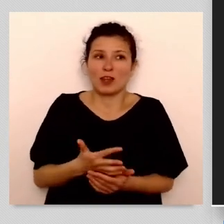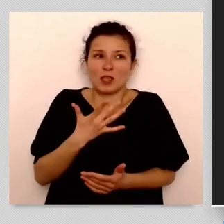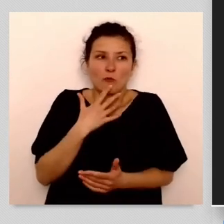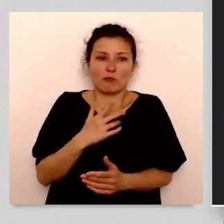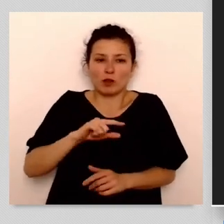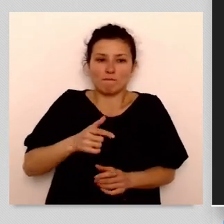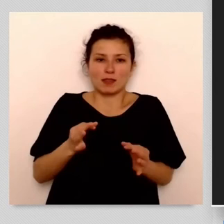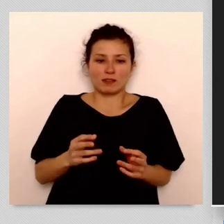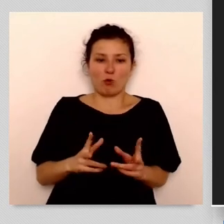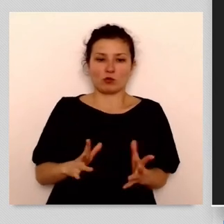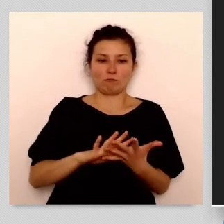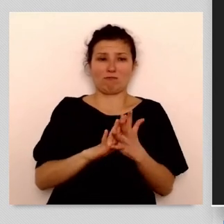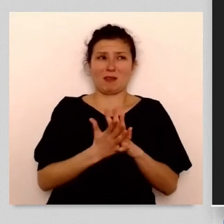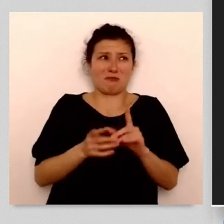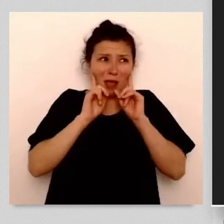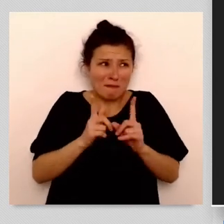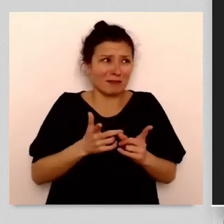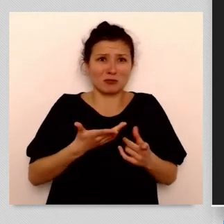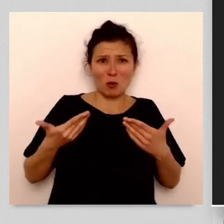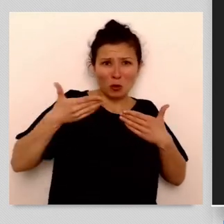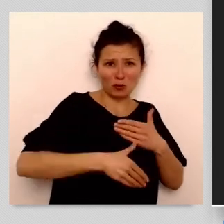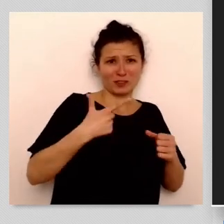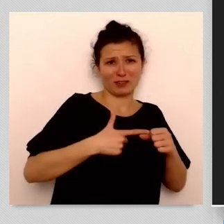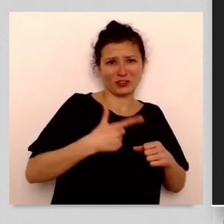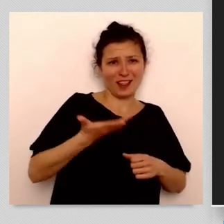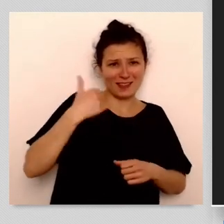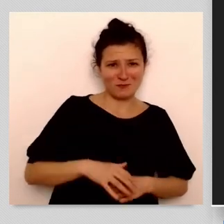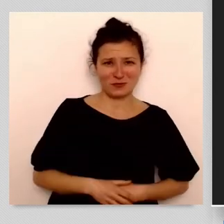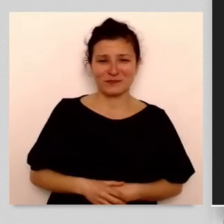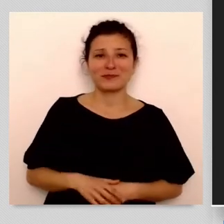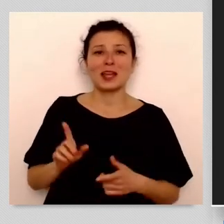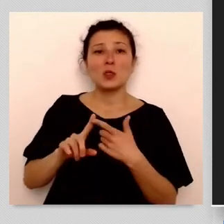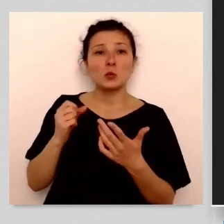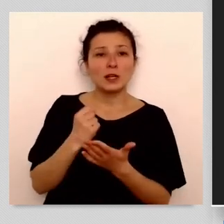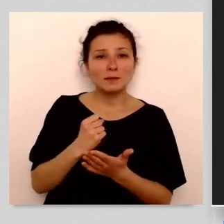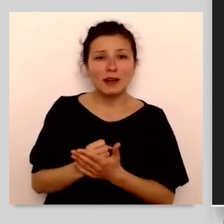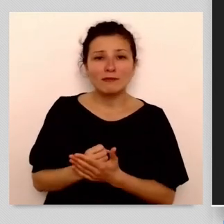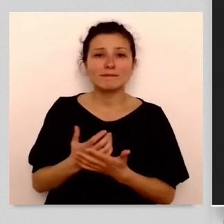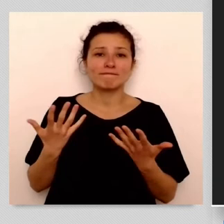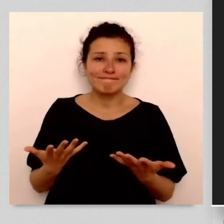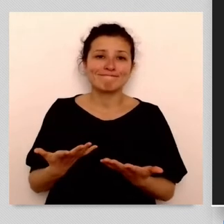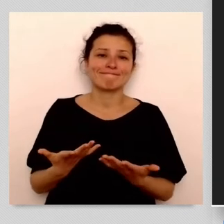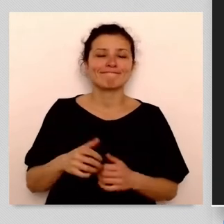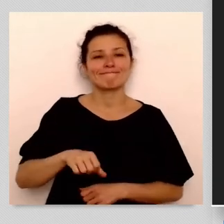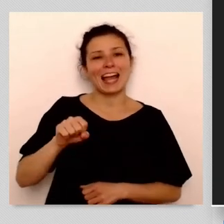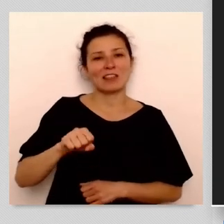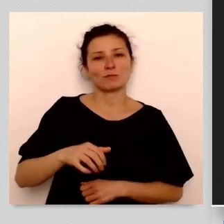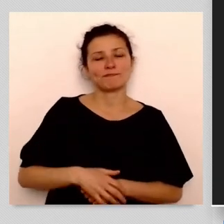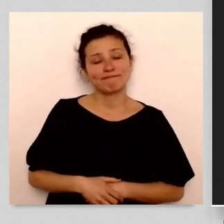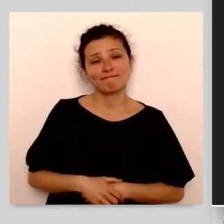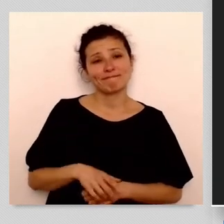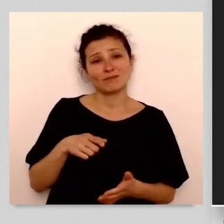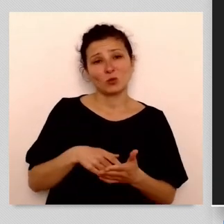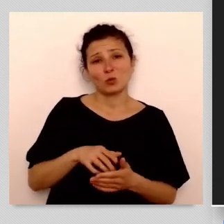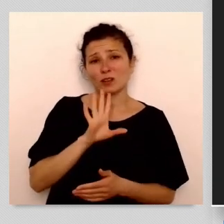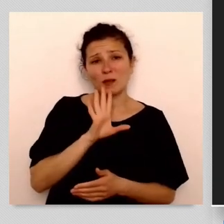transformacji, bo już naprawdę ona się skończyła 20 lat temu. Druga rzecz to jest ten nieszczęsny atom. Tutaj nie ma i chyba nie będzie między